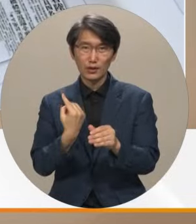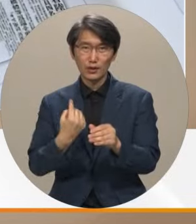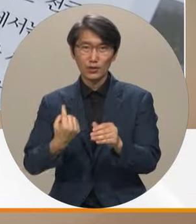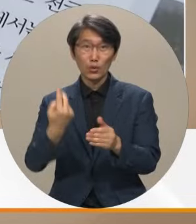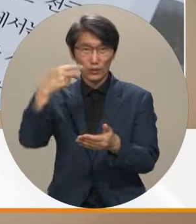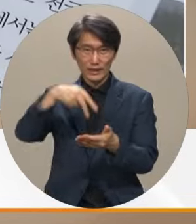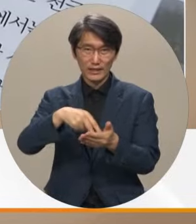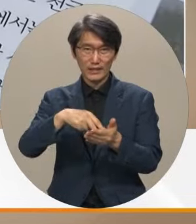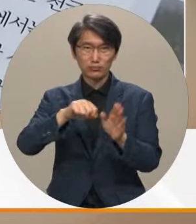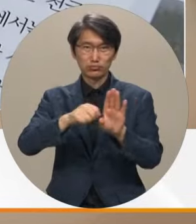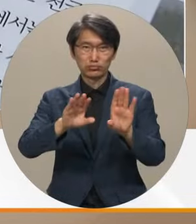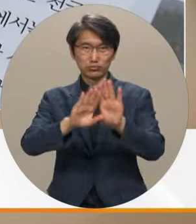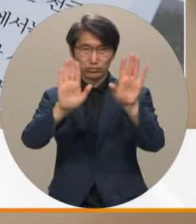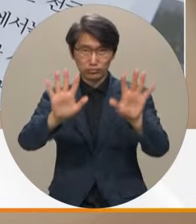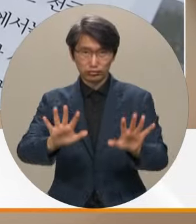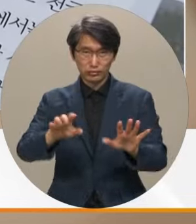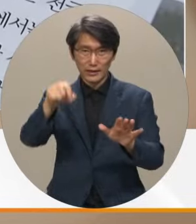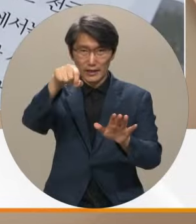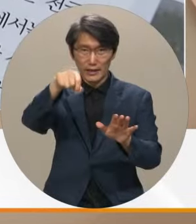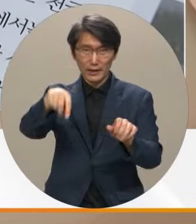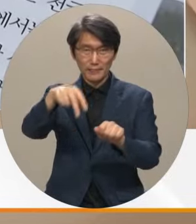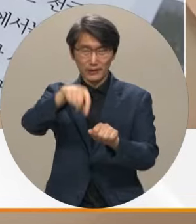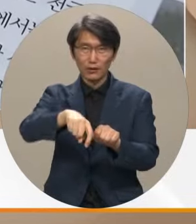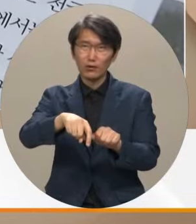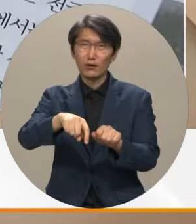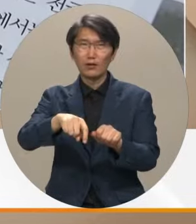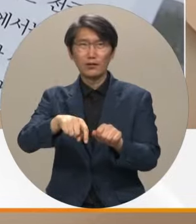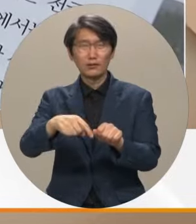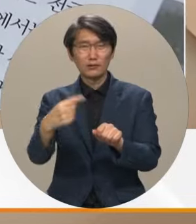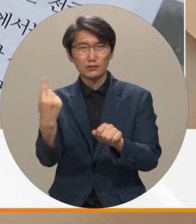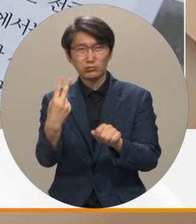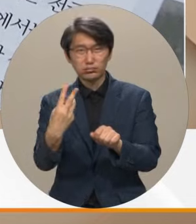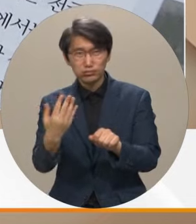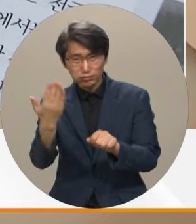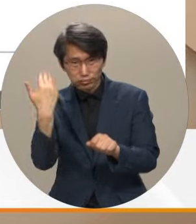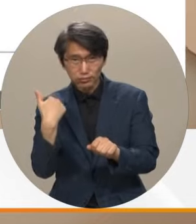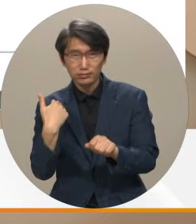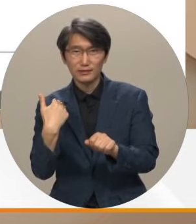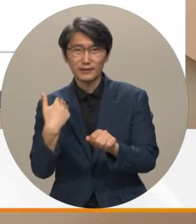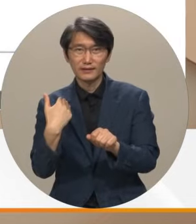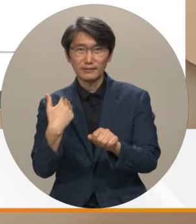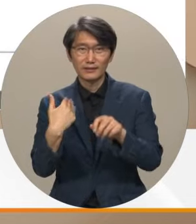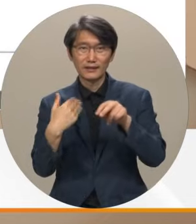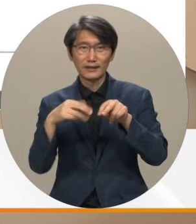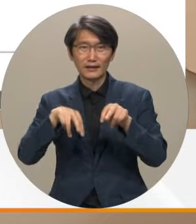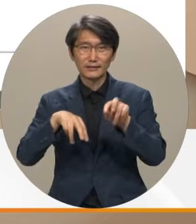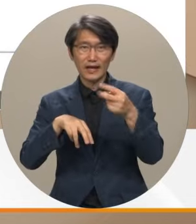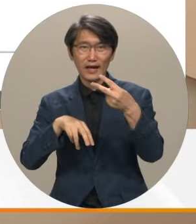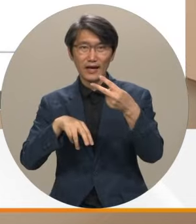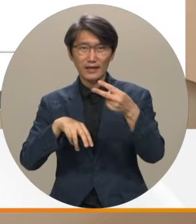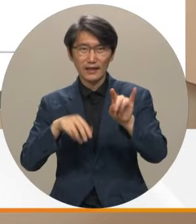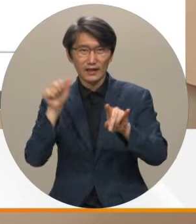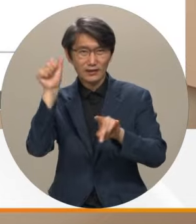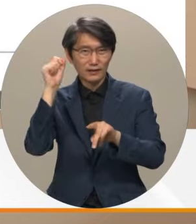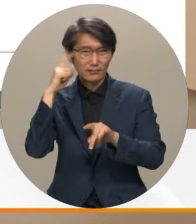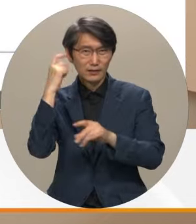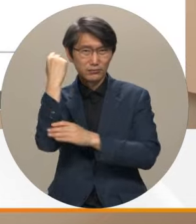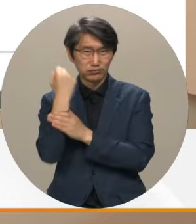독립문이라는 장소가 어디 뭡니까? 과거의 수천 년간의 그런 사대주의를 타파하고 새로운